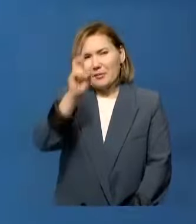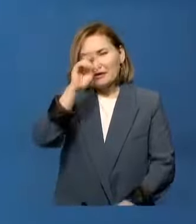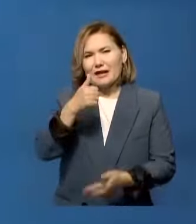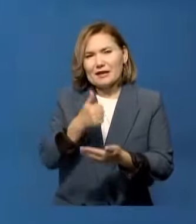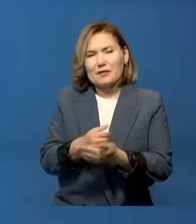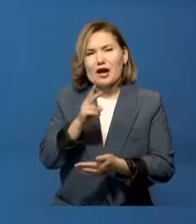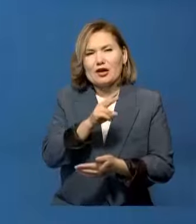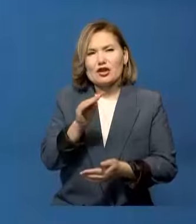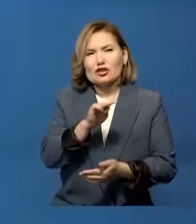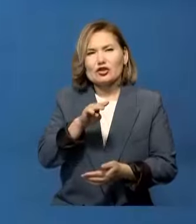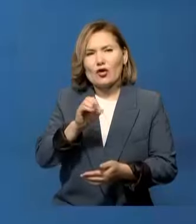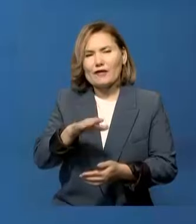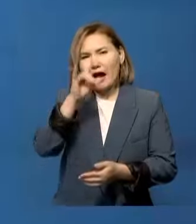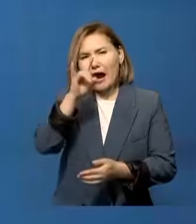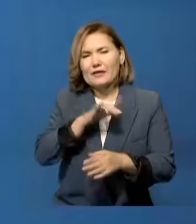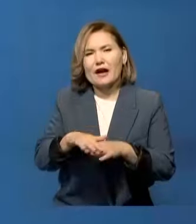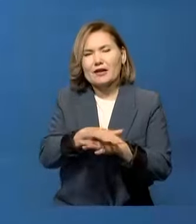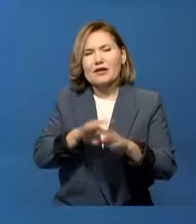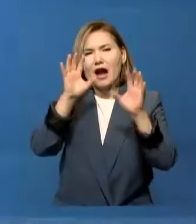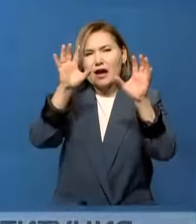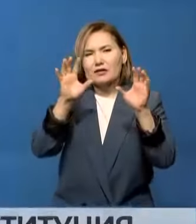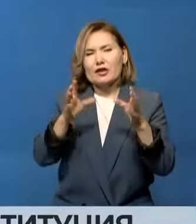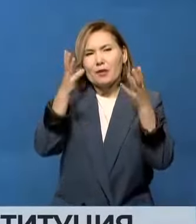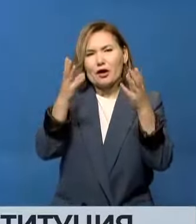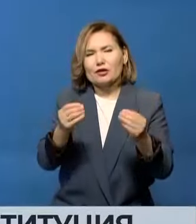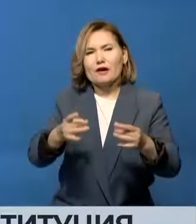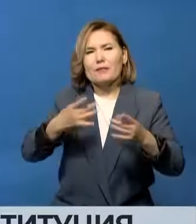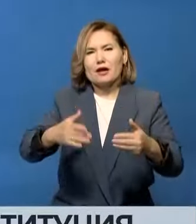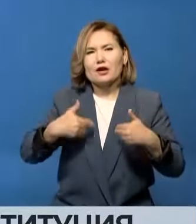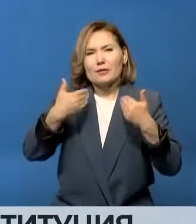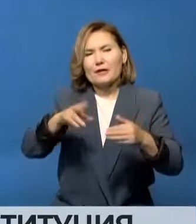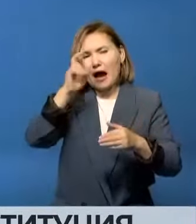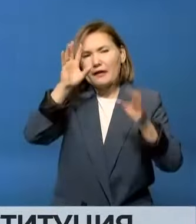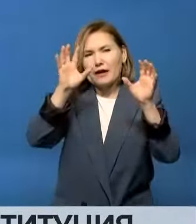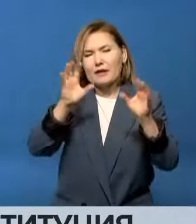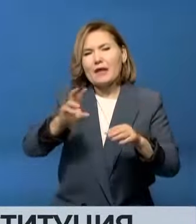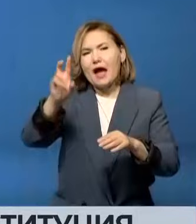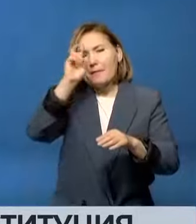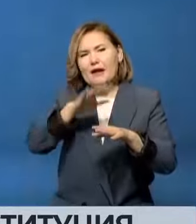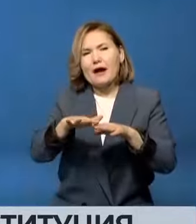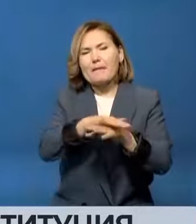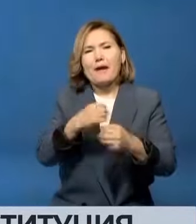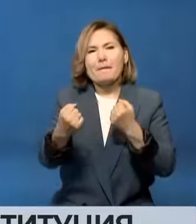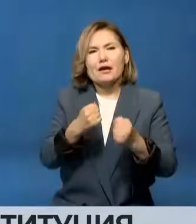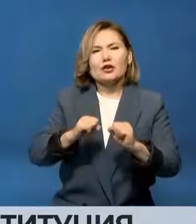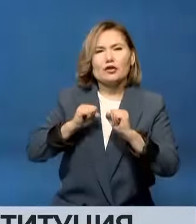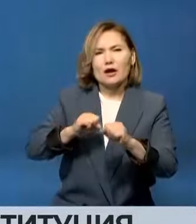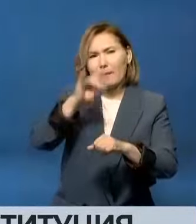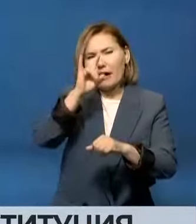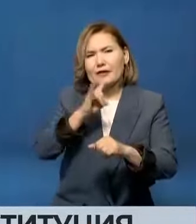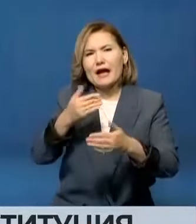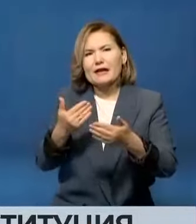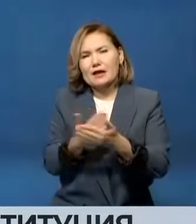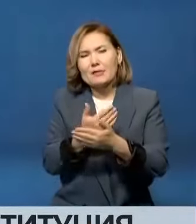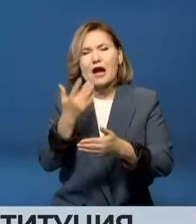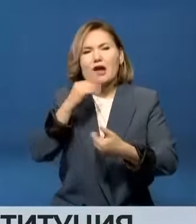Мемлекет басшысы Қасым-Жомарт Тоқаев қазақстандықтарды Конституция күнімен құттықтады. Ата заң мемлекеттілігіміздің берік тұғыры, еліміздің